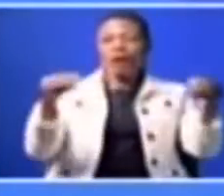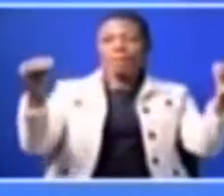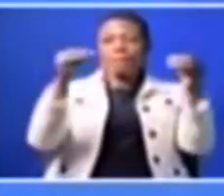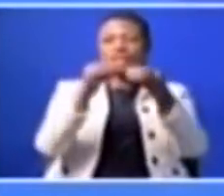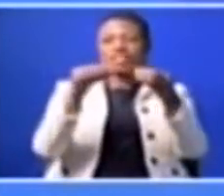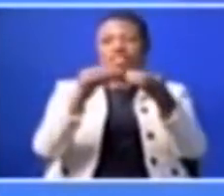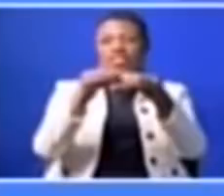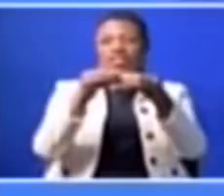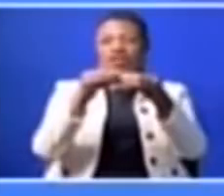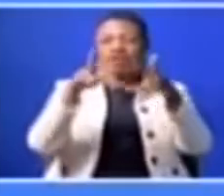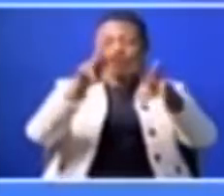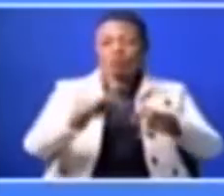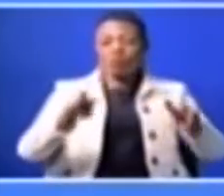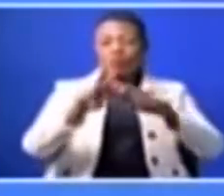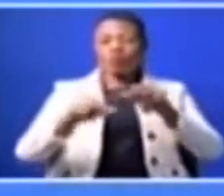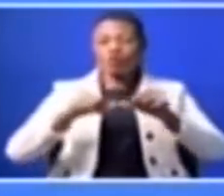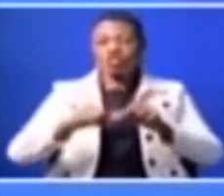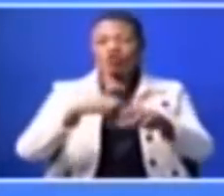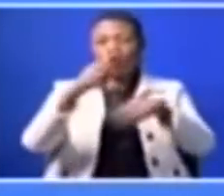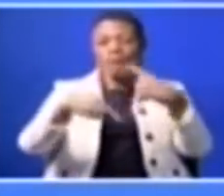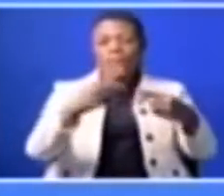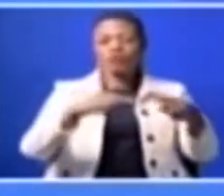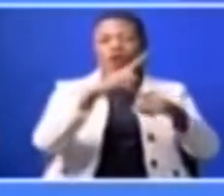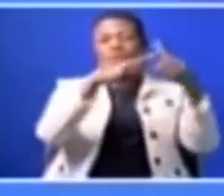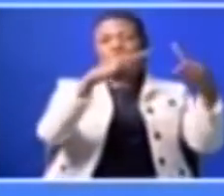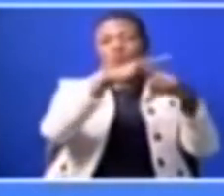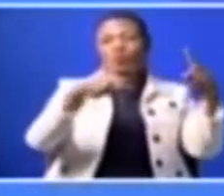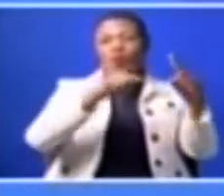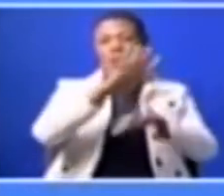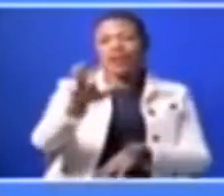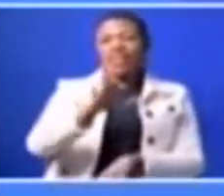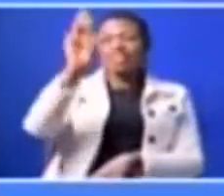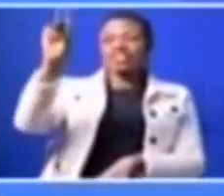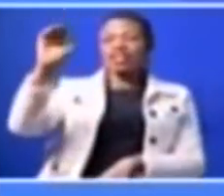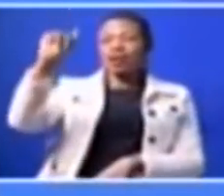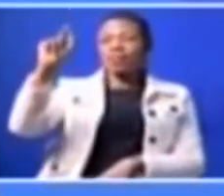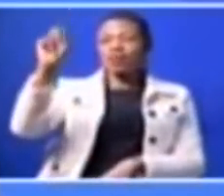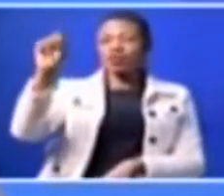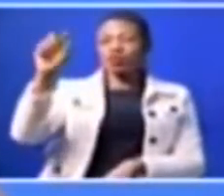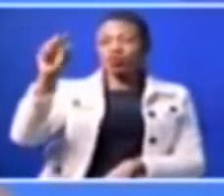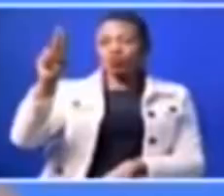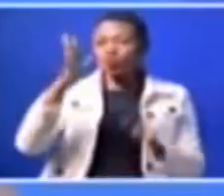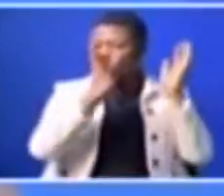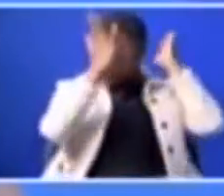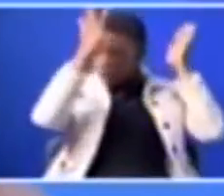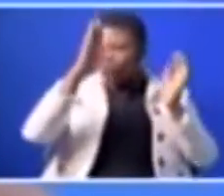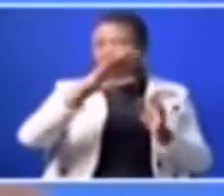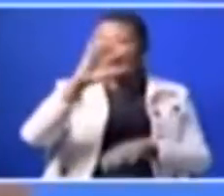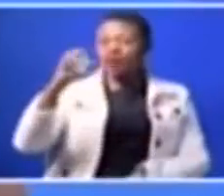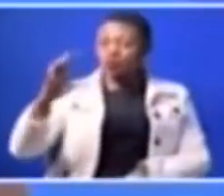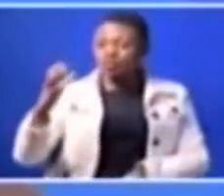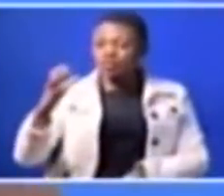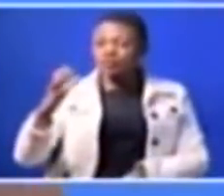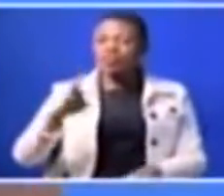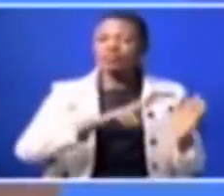mkutanoni na uchunguzi unaendelea kuhusu mauaji ya kinyama katika eneo la Matungu katika kaunti ya Kakamega. Pia mwakilishi